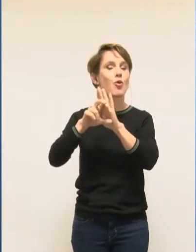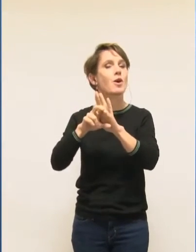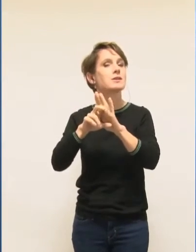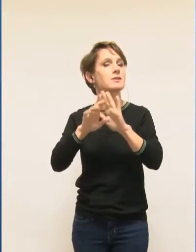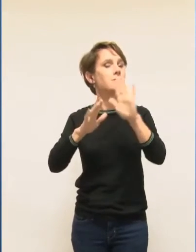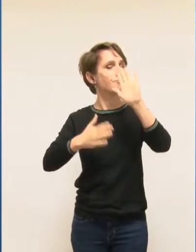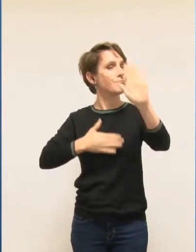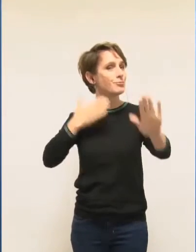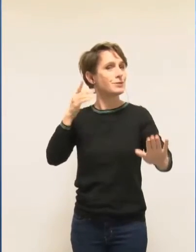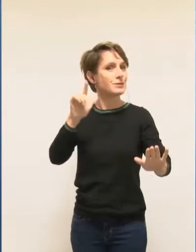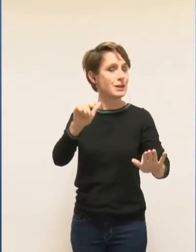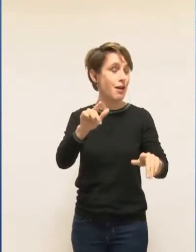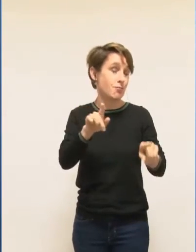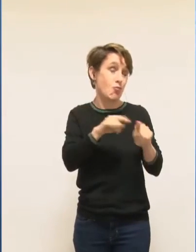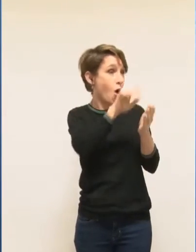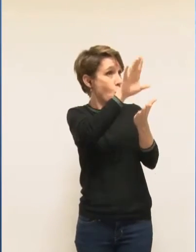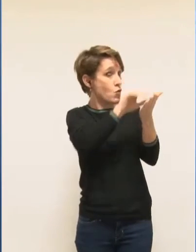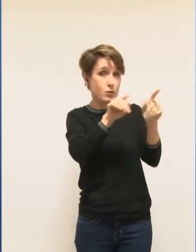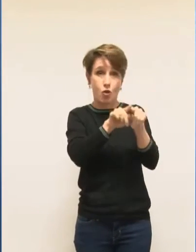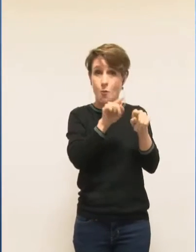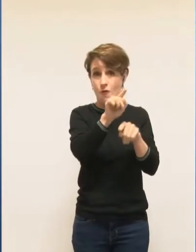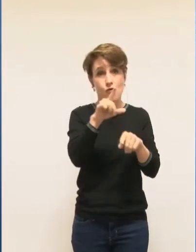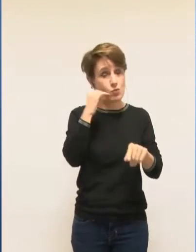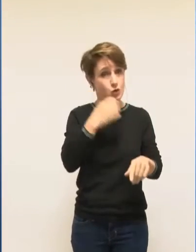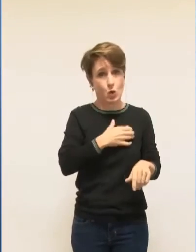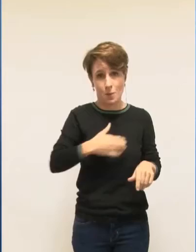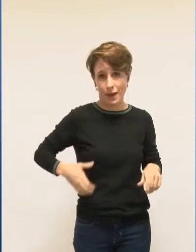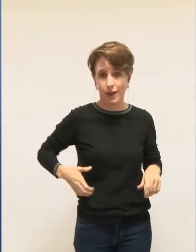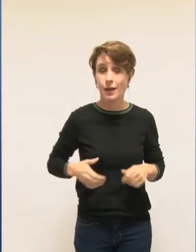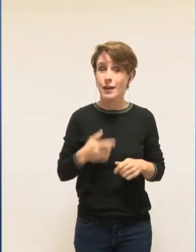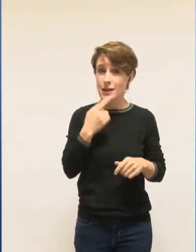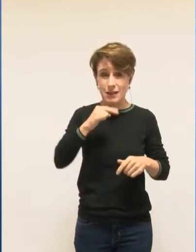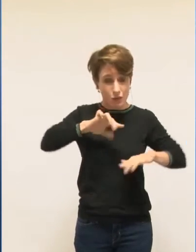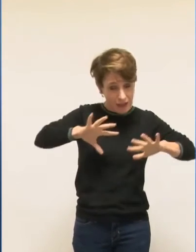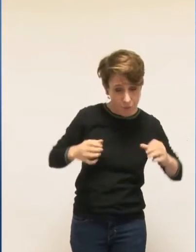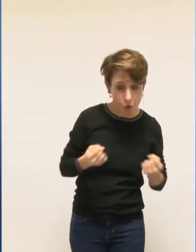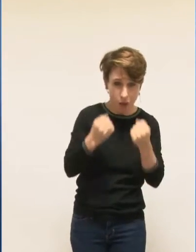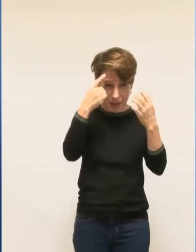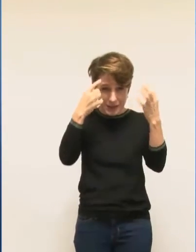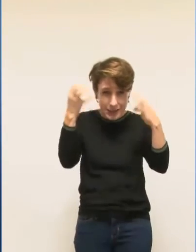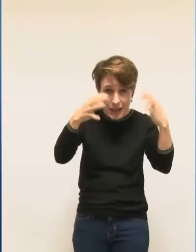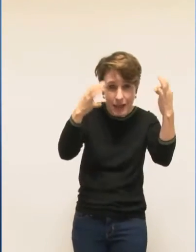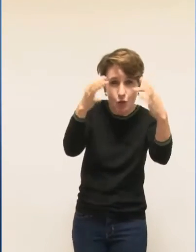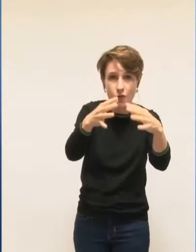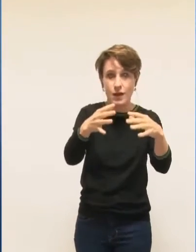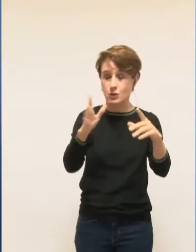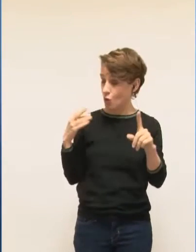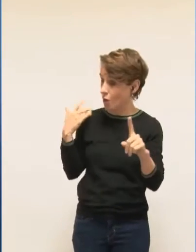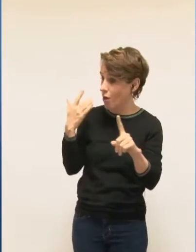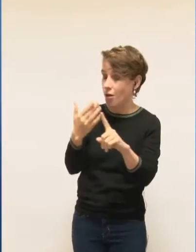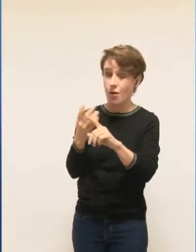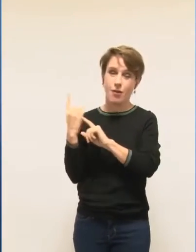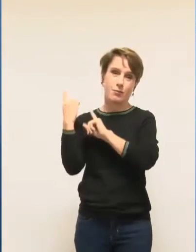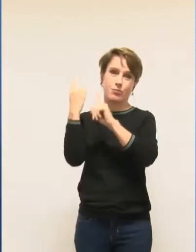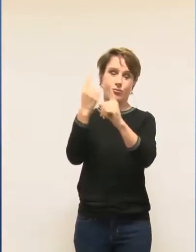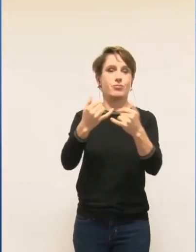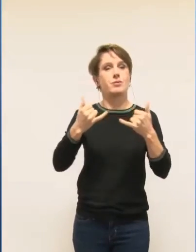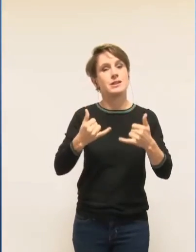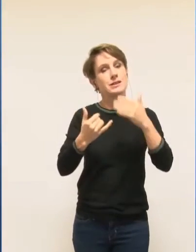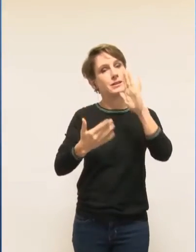terminologie, Monsieur le maire. Retrouver cette capacité d'innovation propre au travail qui a été menée depuis longue